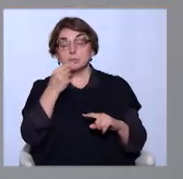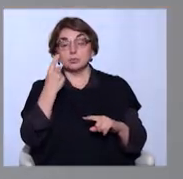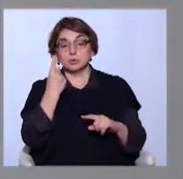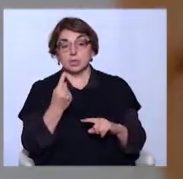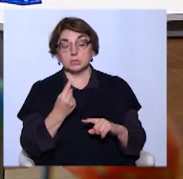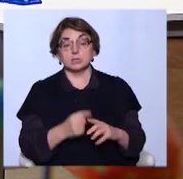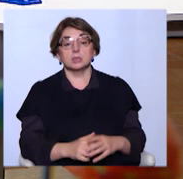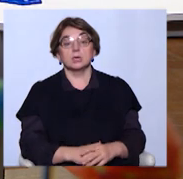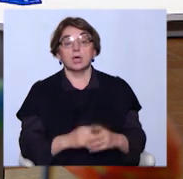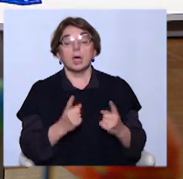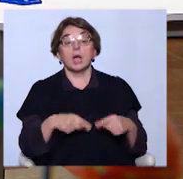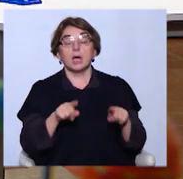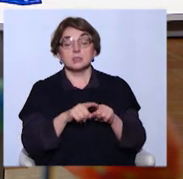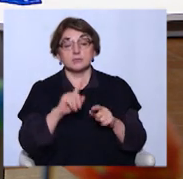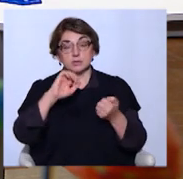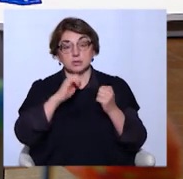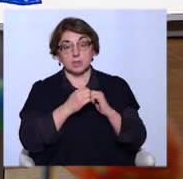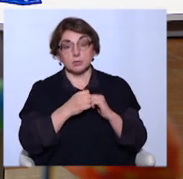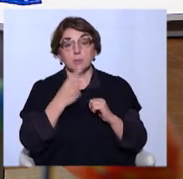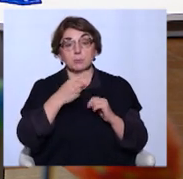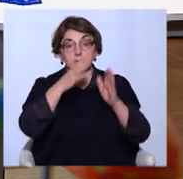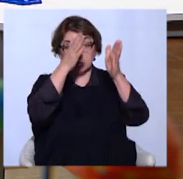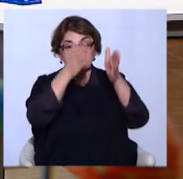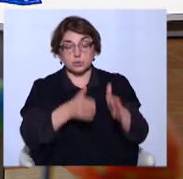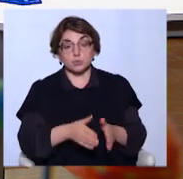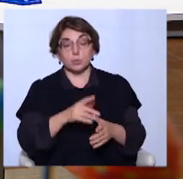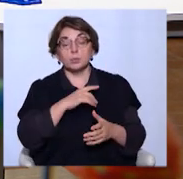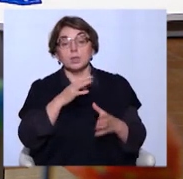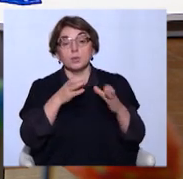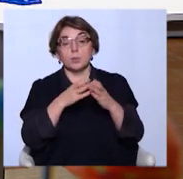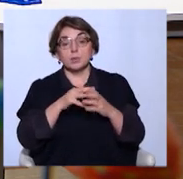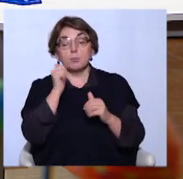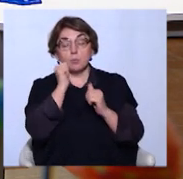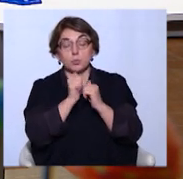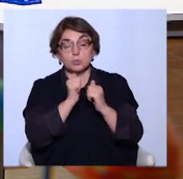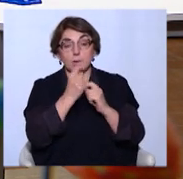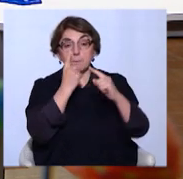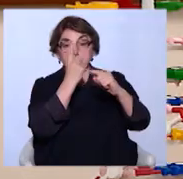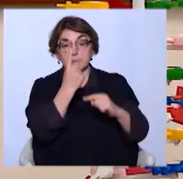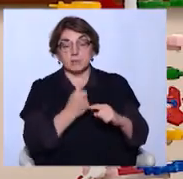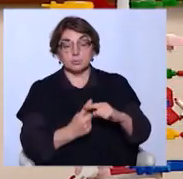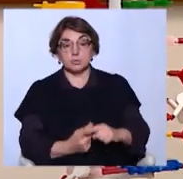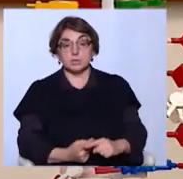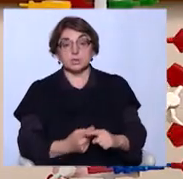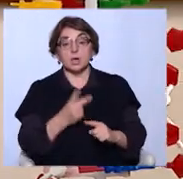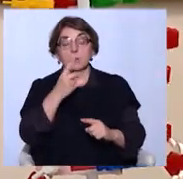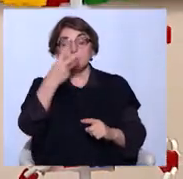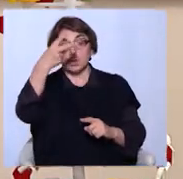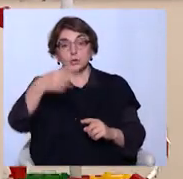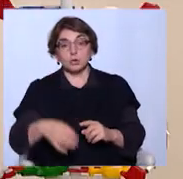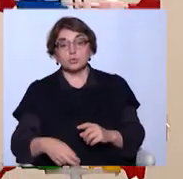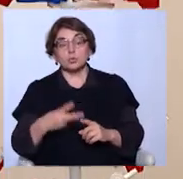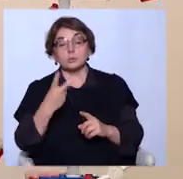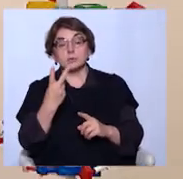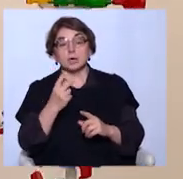-1. ასევე დაიმახსოვრეთ, რომ პირველი ჯგუფის მეტალები ჟანგვის რიცხვი ყოველთვის არის +1, მეორე ჯგუფის მეტალებისა